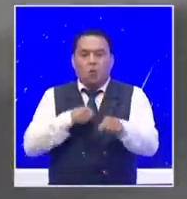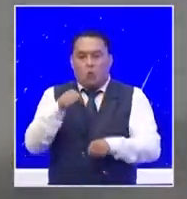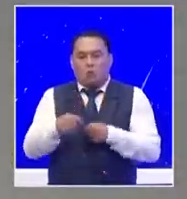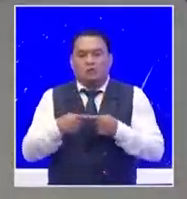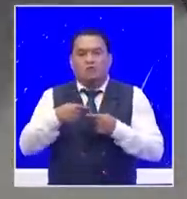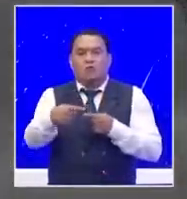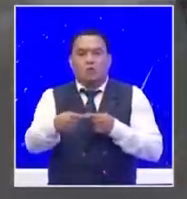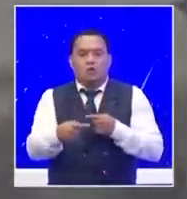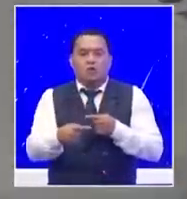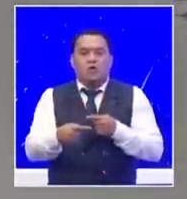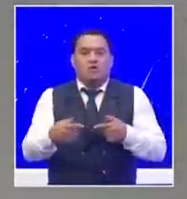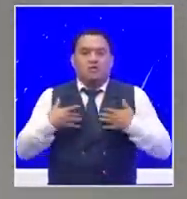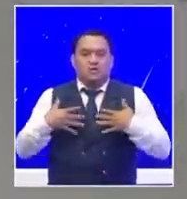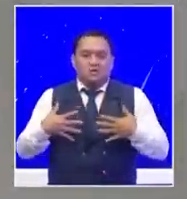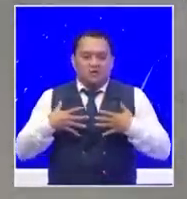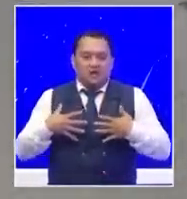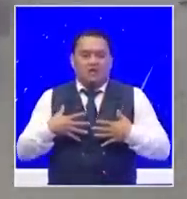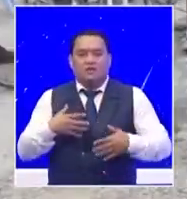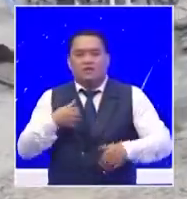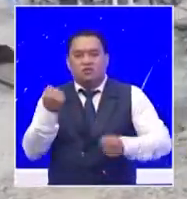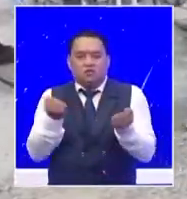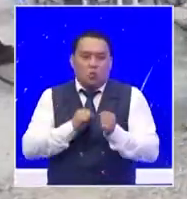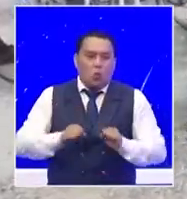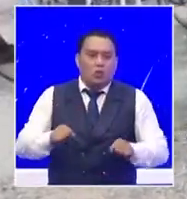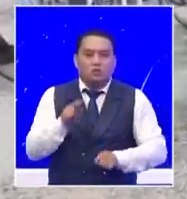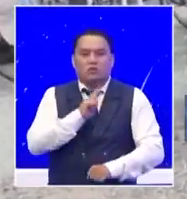время отрабатывают кардио, силовые и скоростные тренировки.